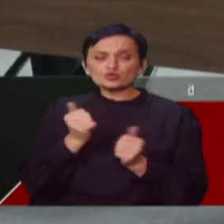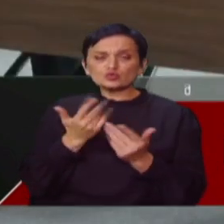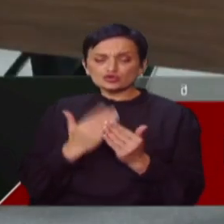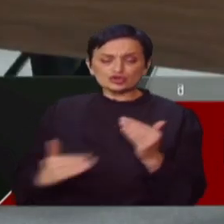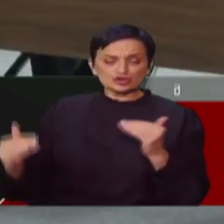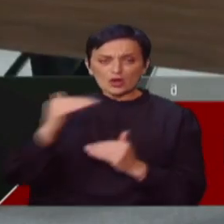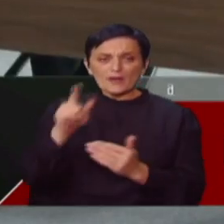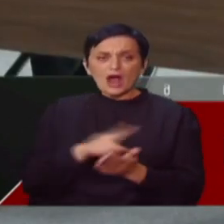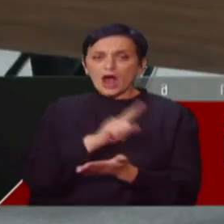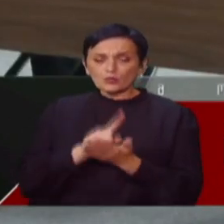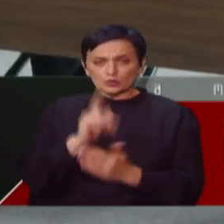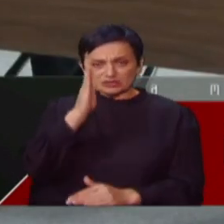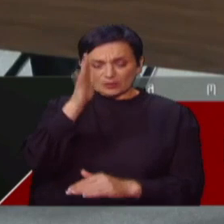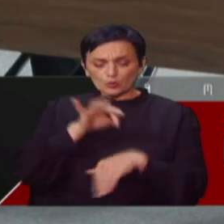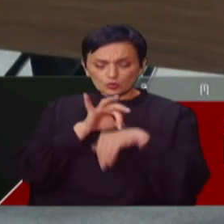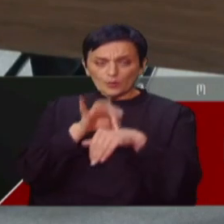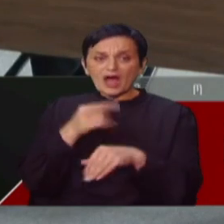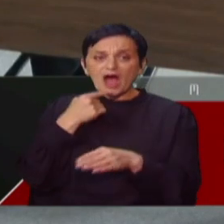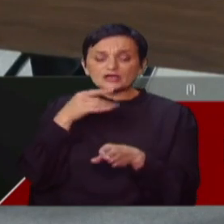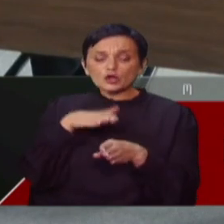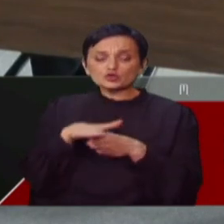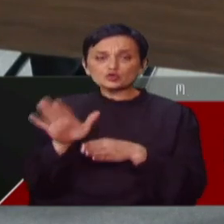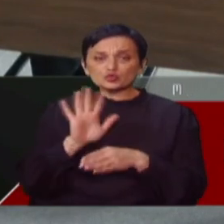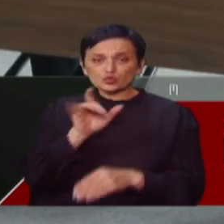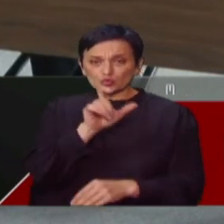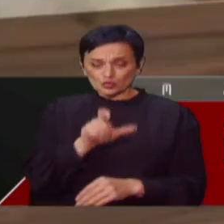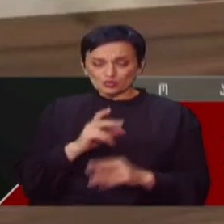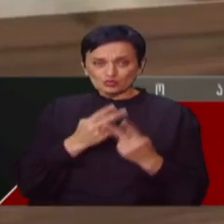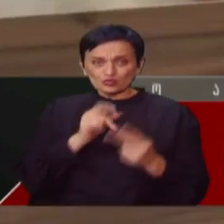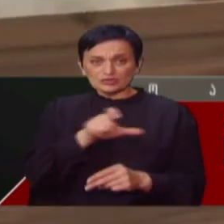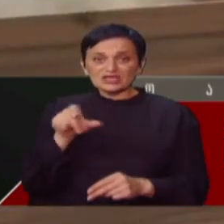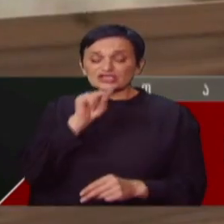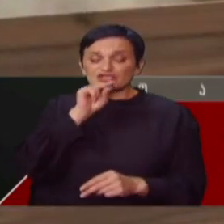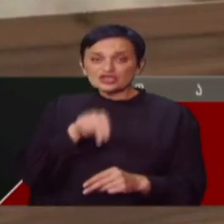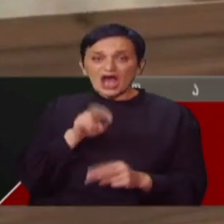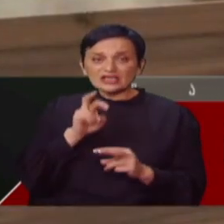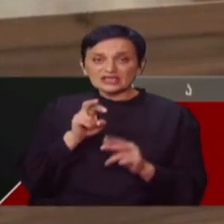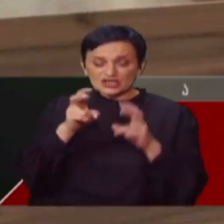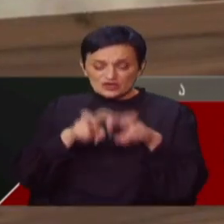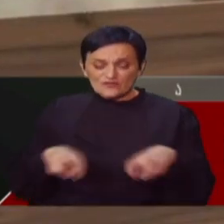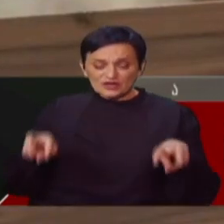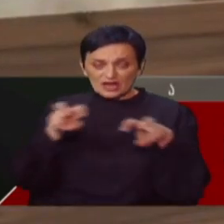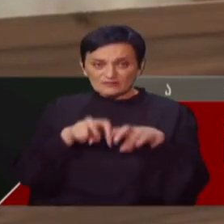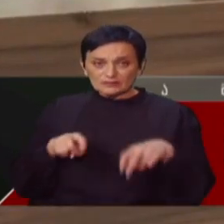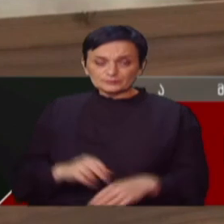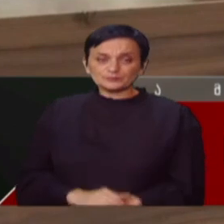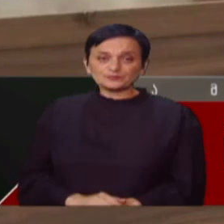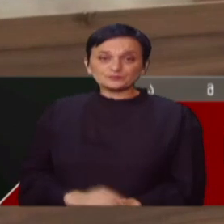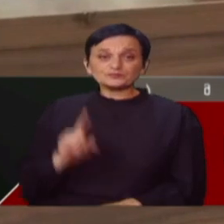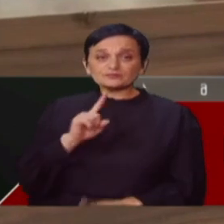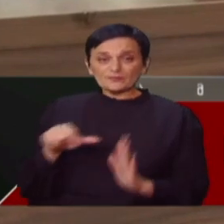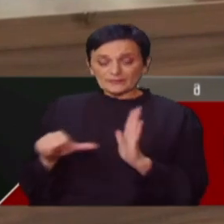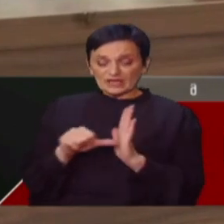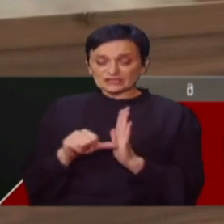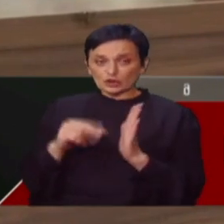რაოდენობას. აუცილებელია სამომავლოდ ჩატარდეს არასრულწლოვან მსჯავრდებულთა მიერ ჩადენილი დანაშაულის რეციდივის კვლევა. რაც